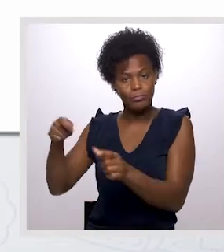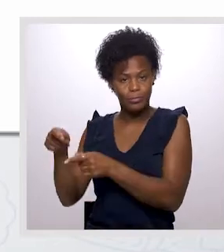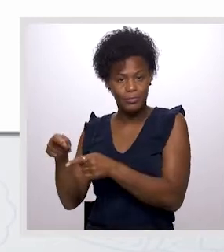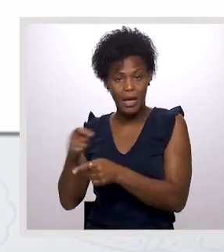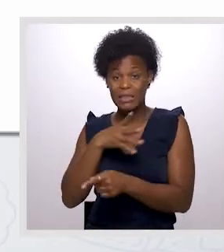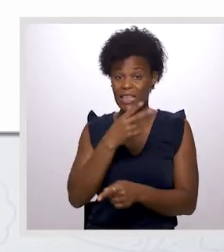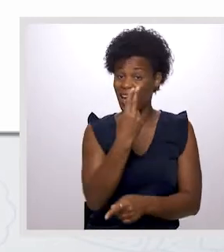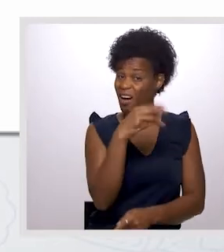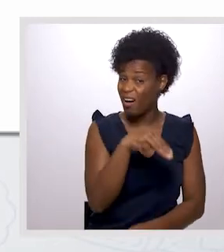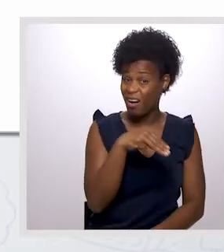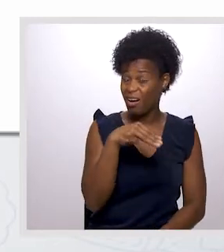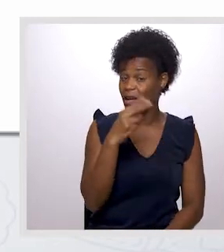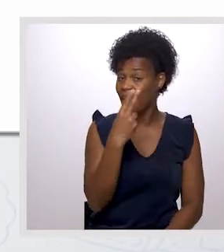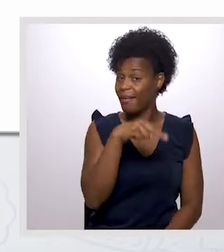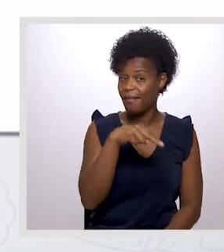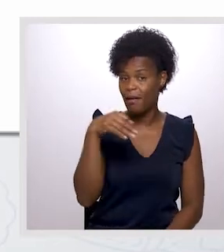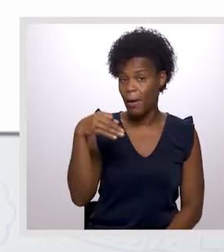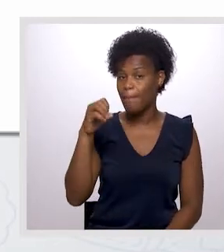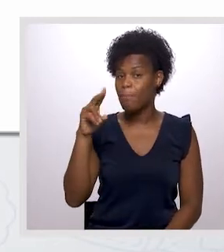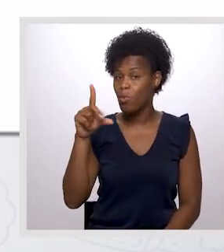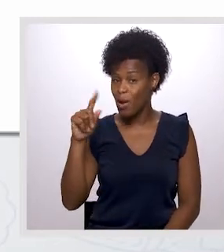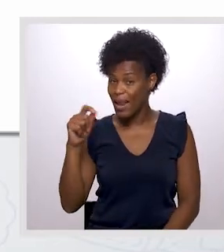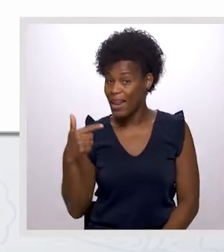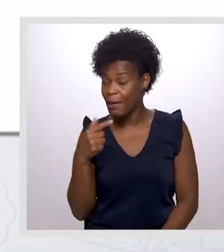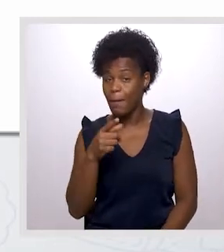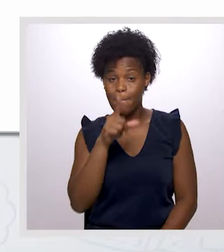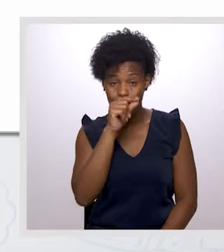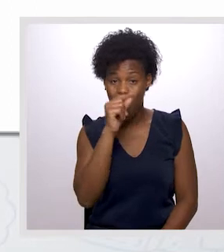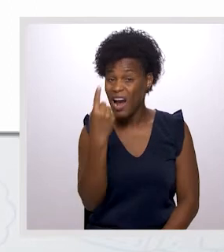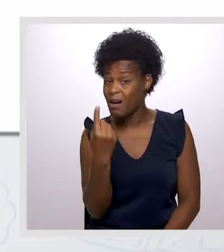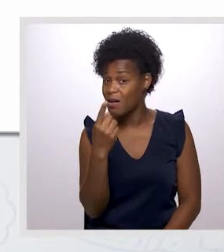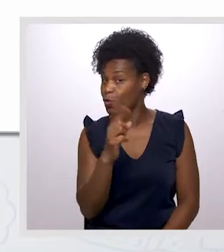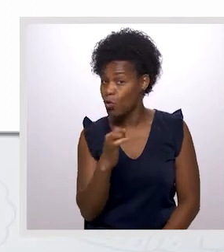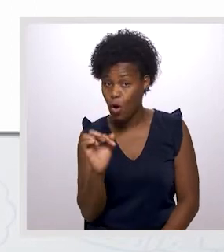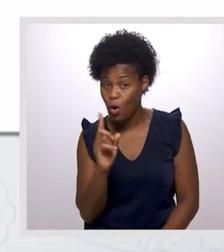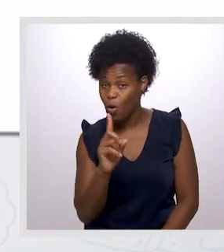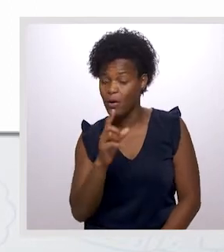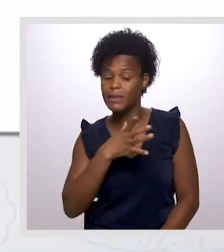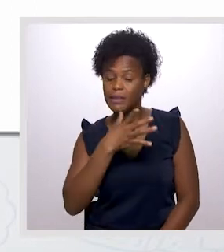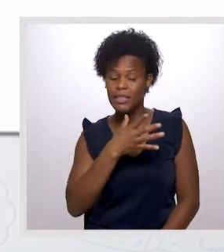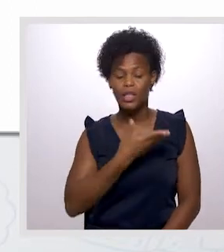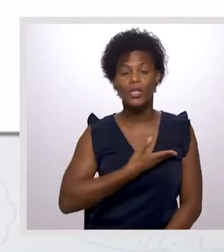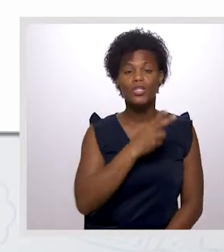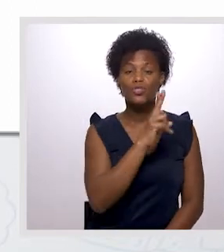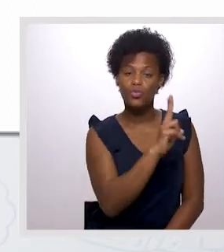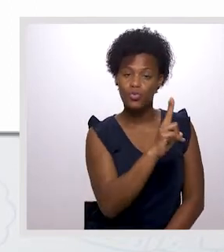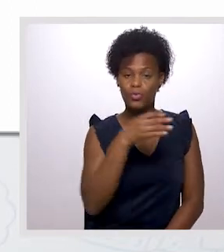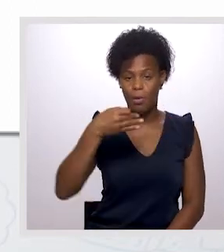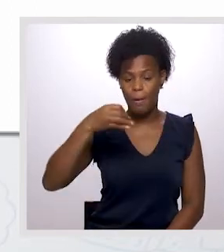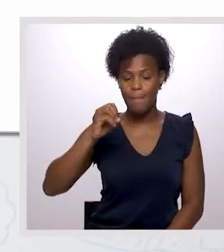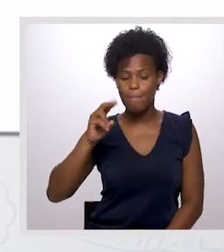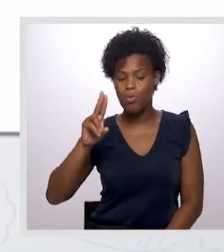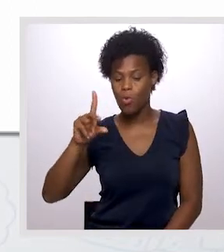poulet? Non, on va dire c'est du poulet. Pourquoi? Parce que c'est